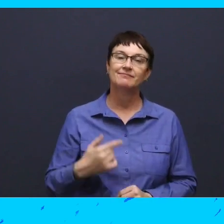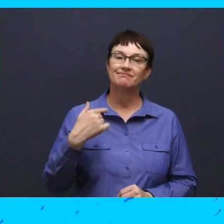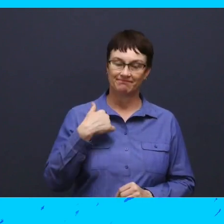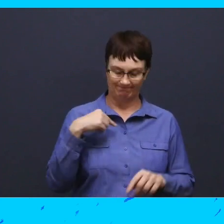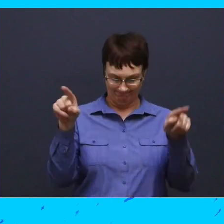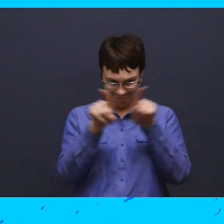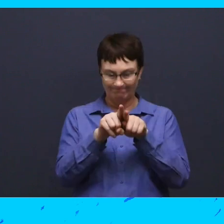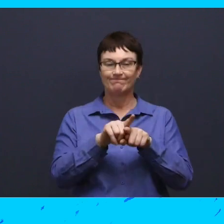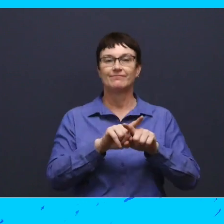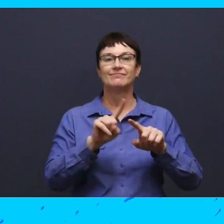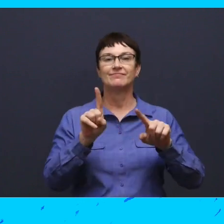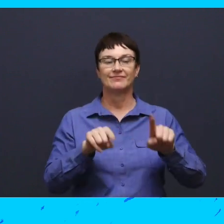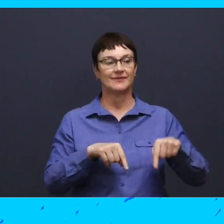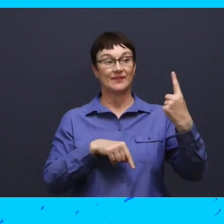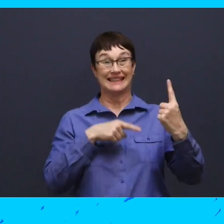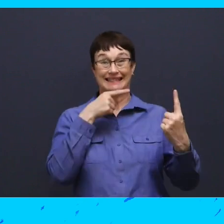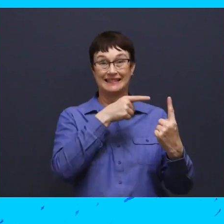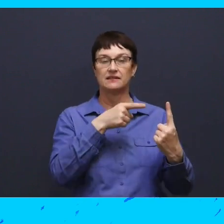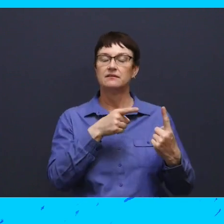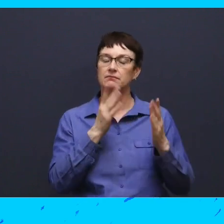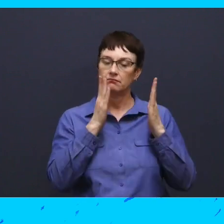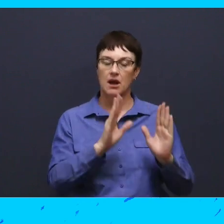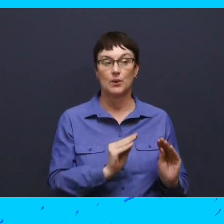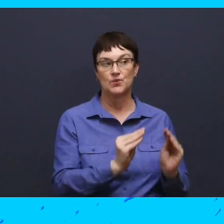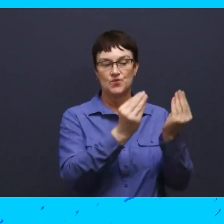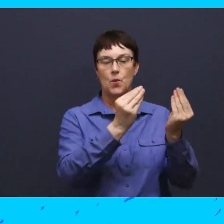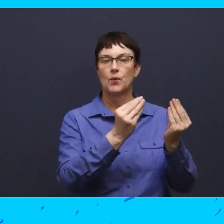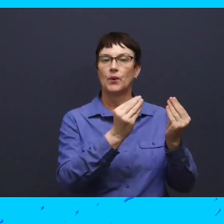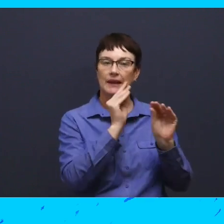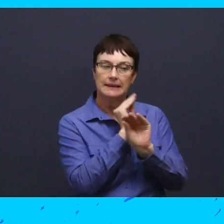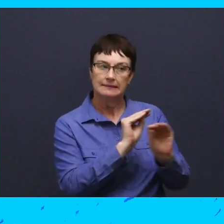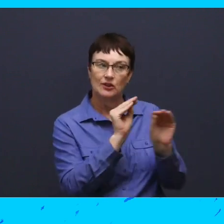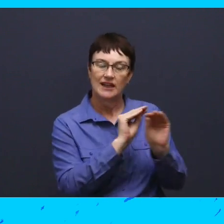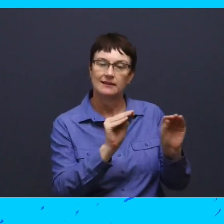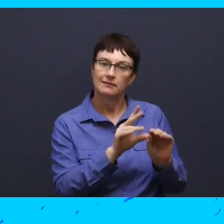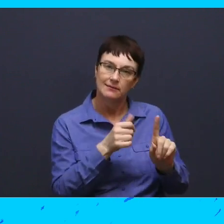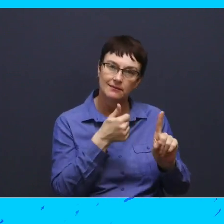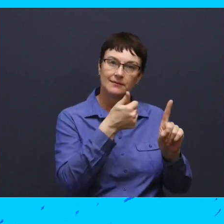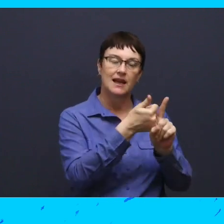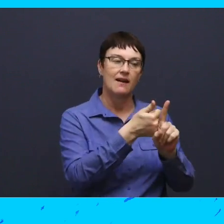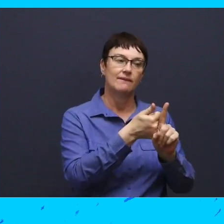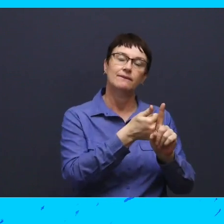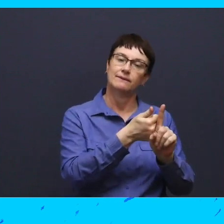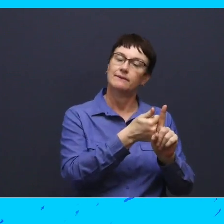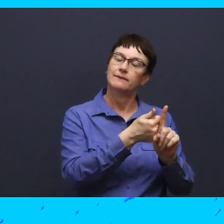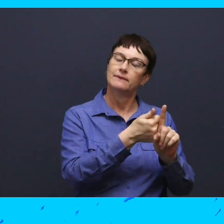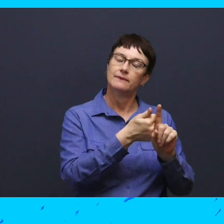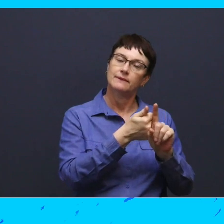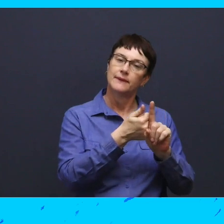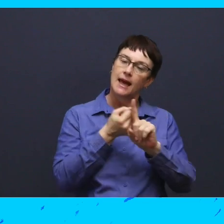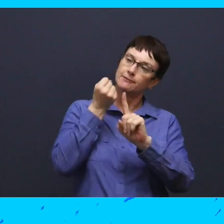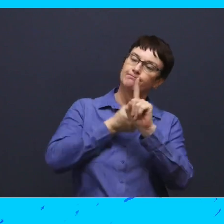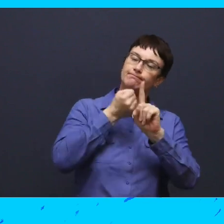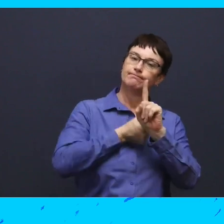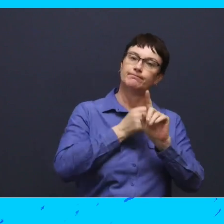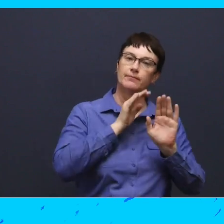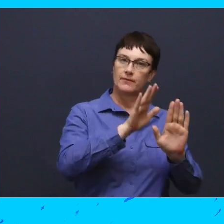Bon. Je suis d'accord, former les jeunes comme